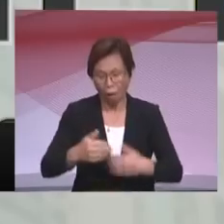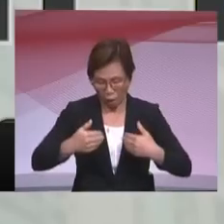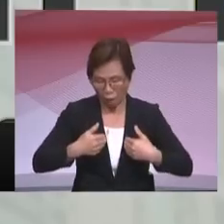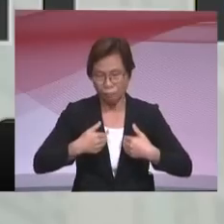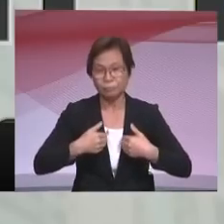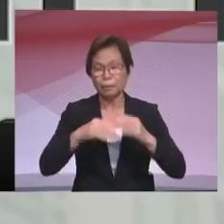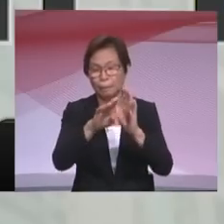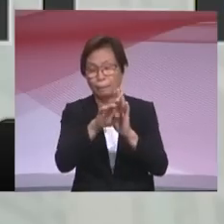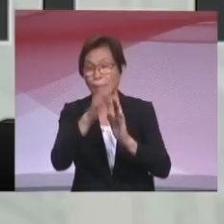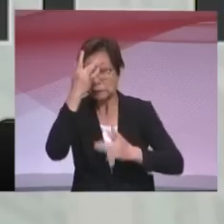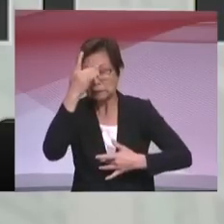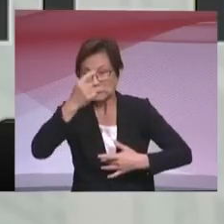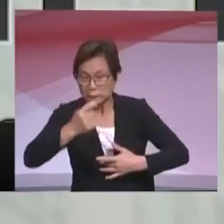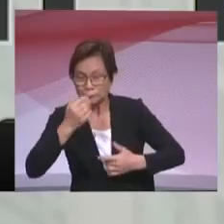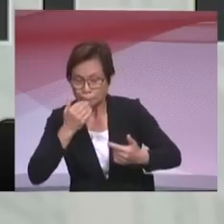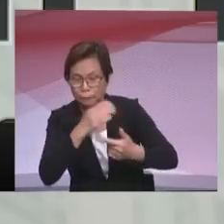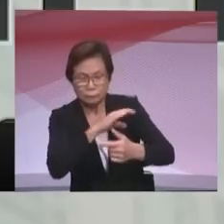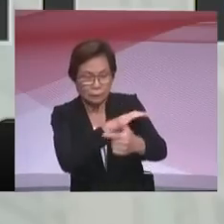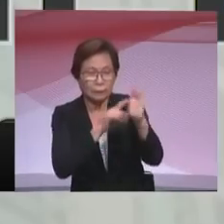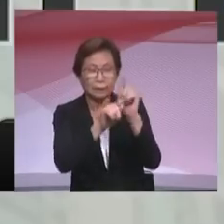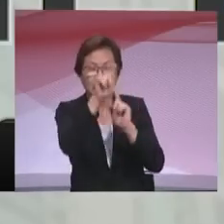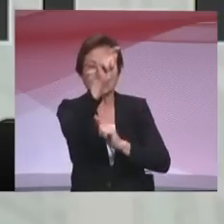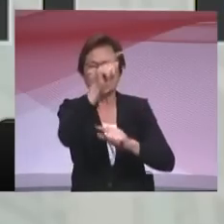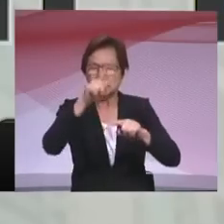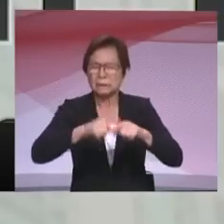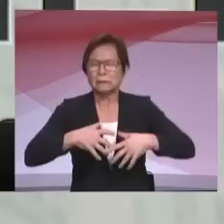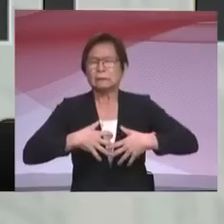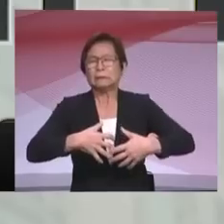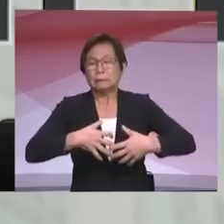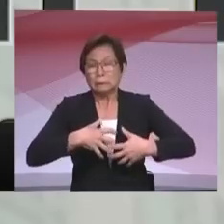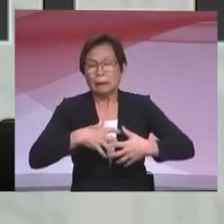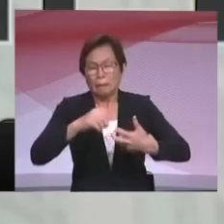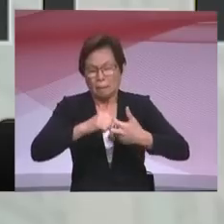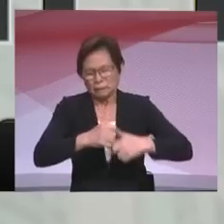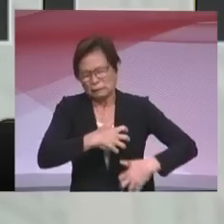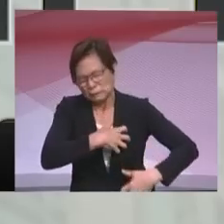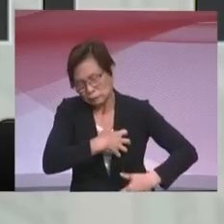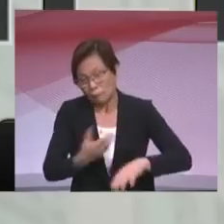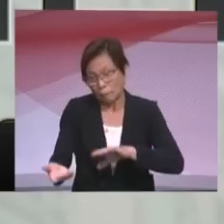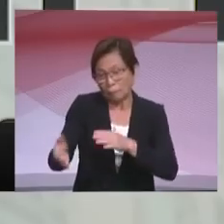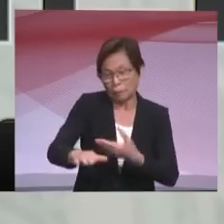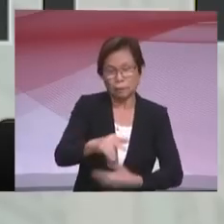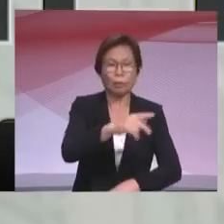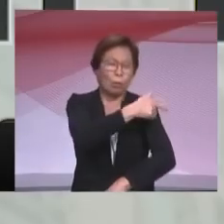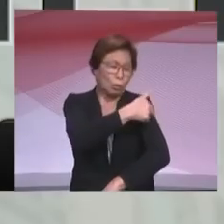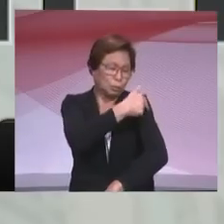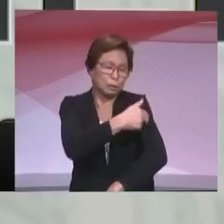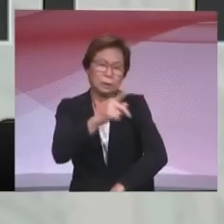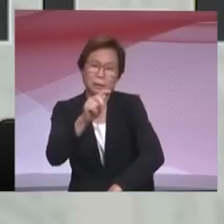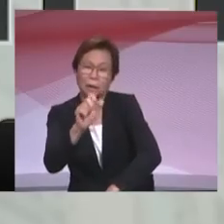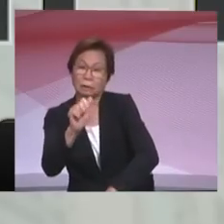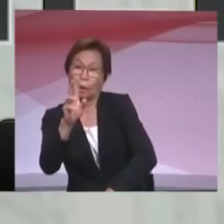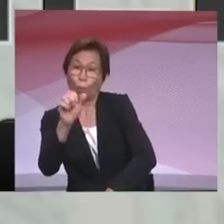mempunyai latar belakang penyakit kencing manis, darah tinggi, dislipidemia dan penyakit jantung, telah meninggal dunia di Hospital Tawang.